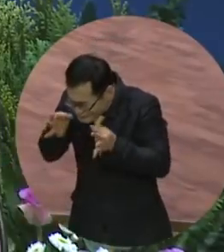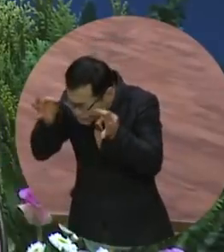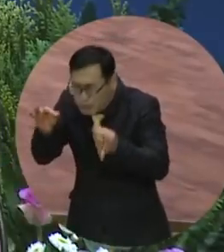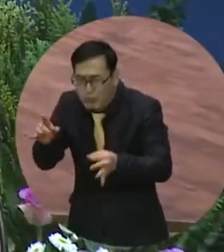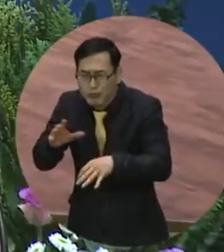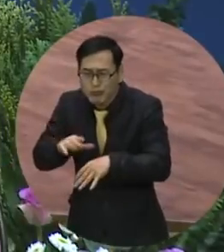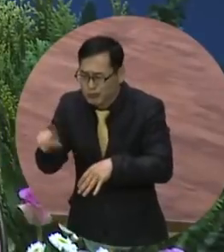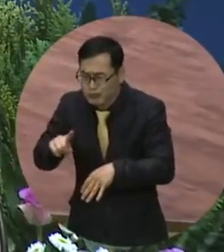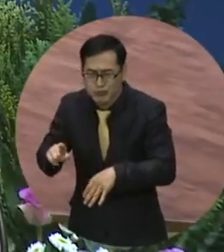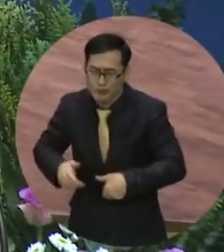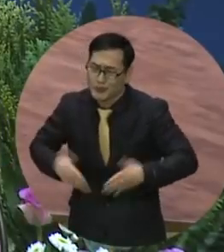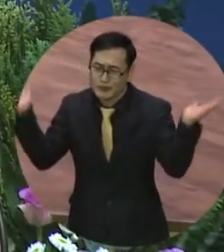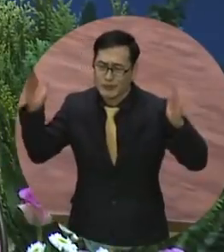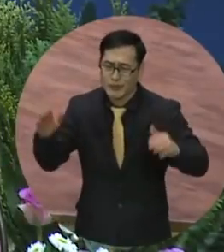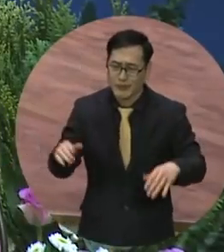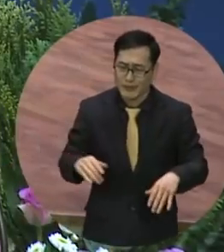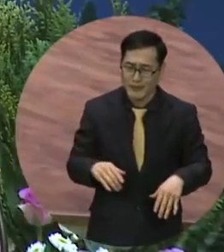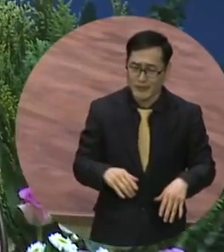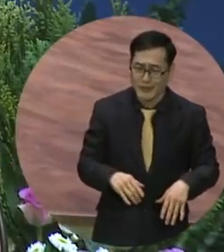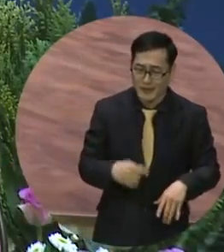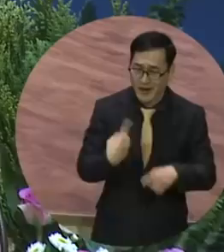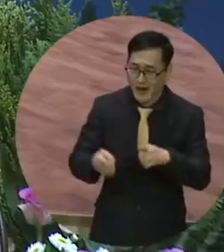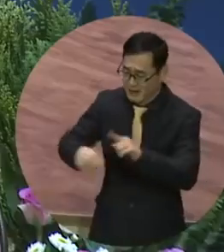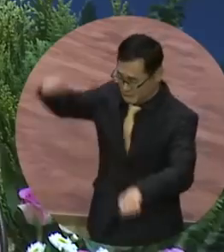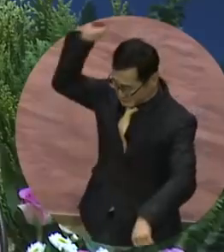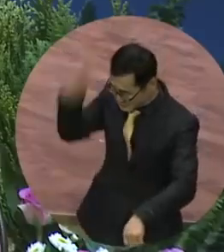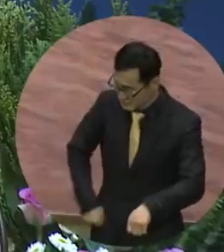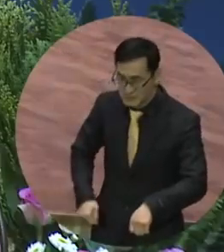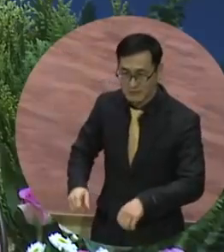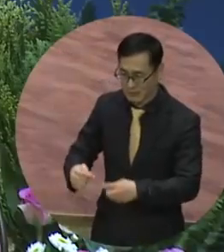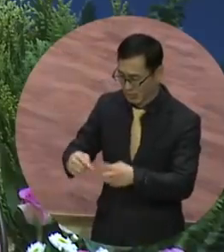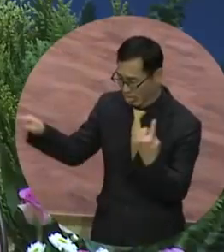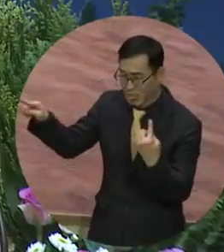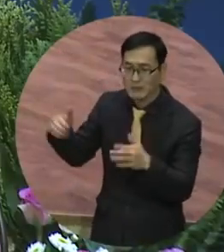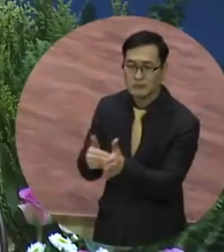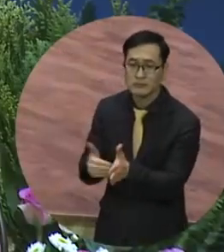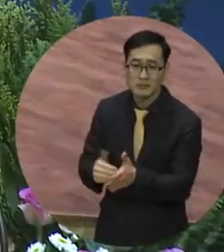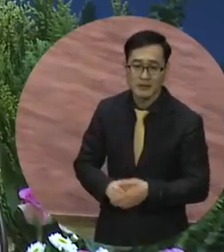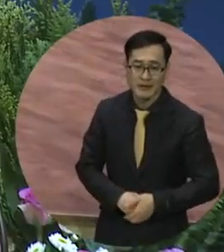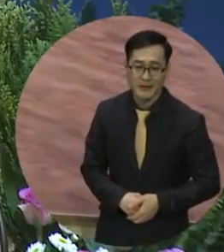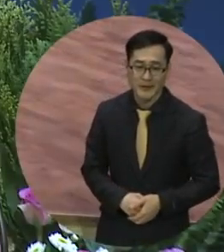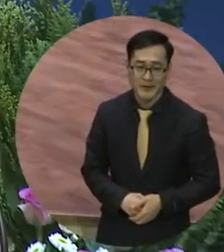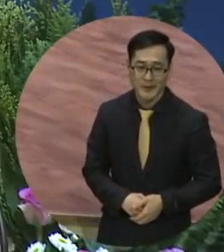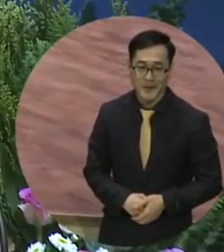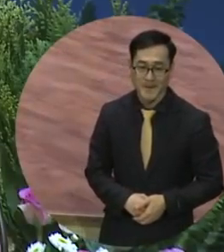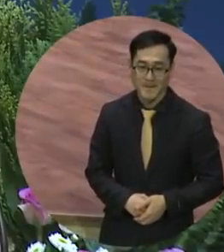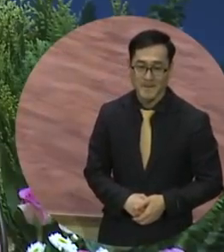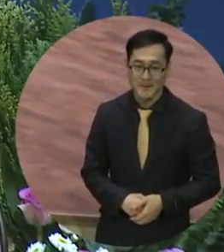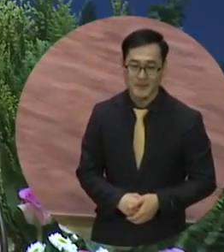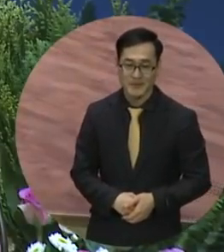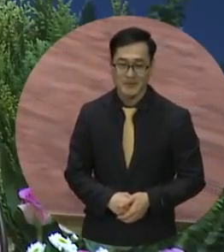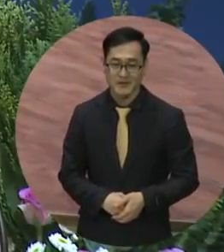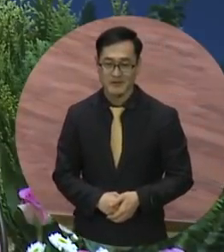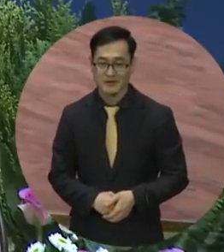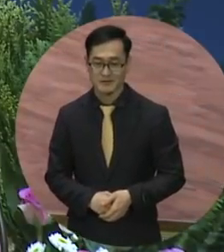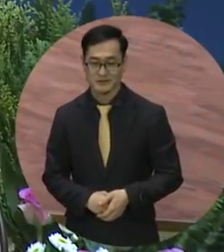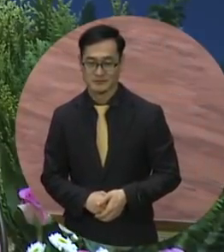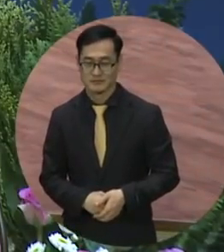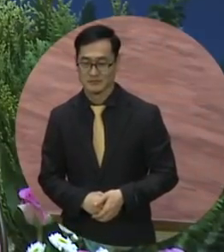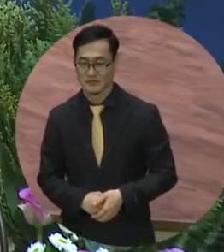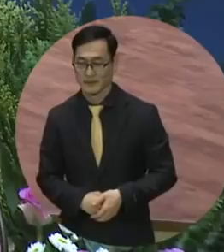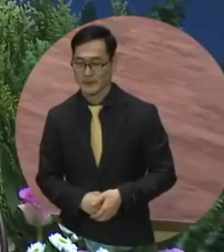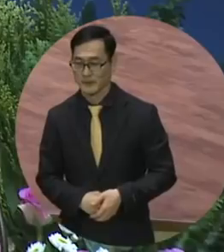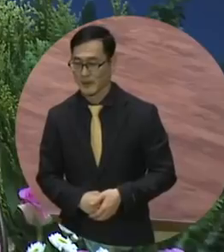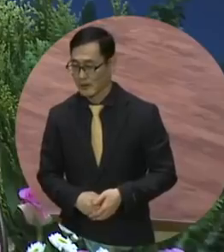그냥 풀어본 거예요. 간단한 거잖아요. 칼 빼가지고 잘라버리고 다 풀어진 거.